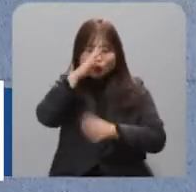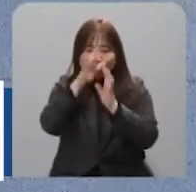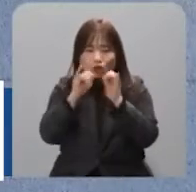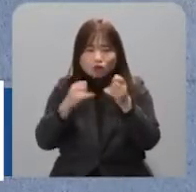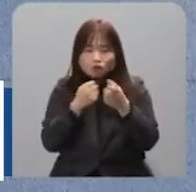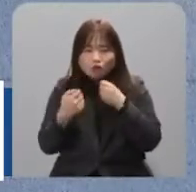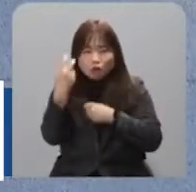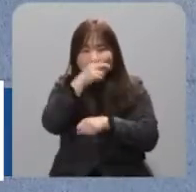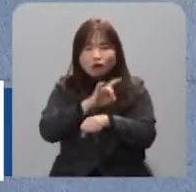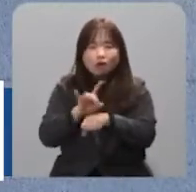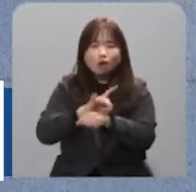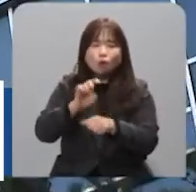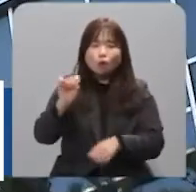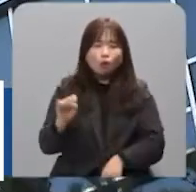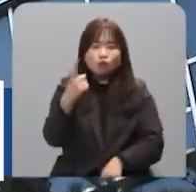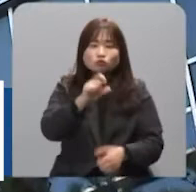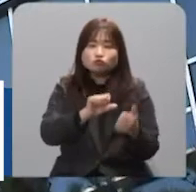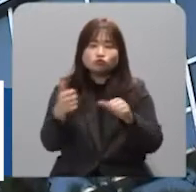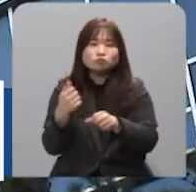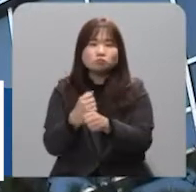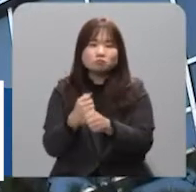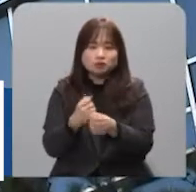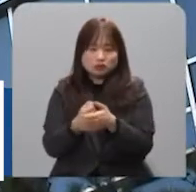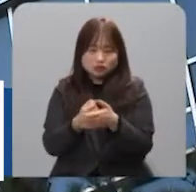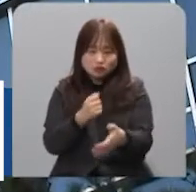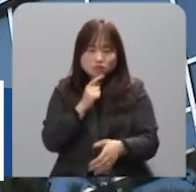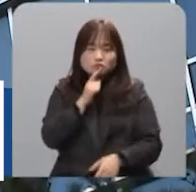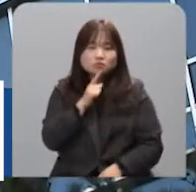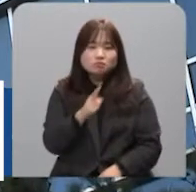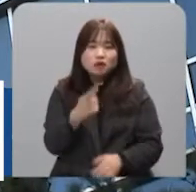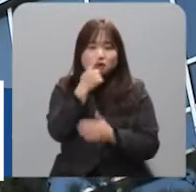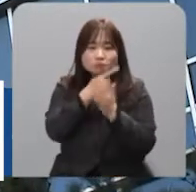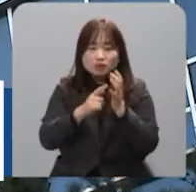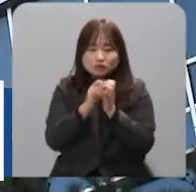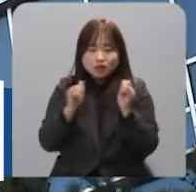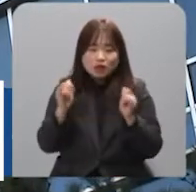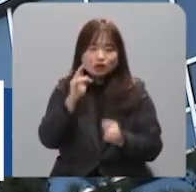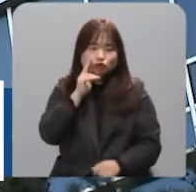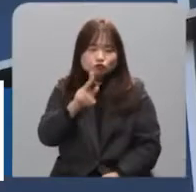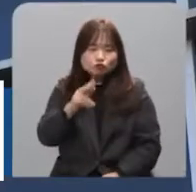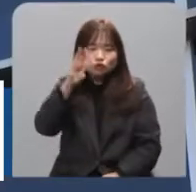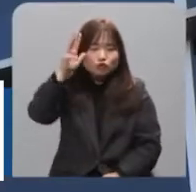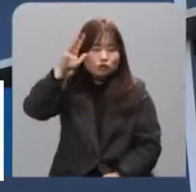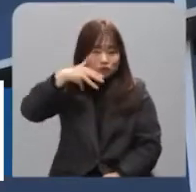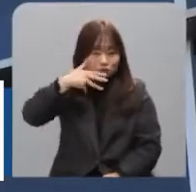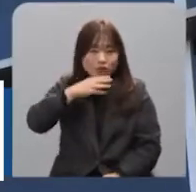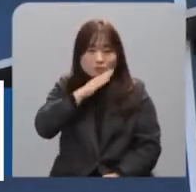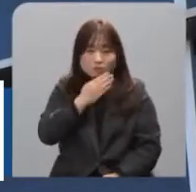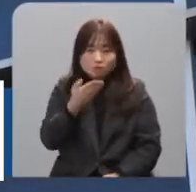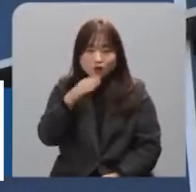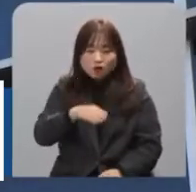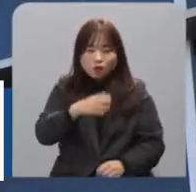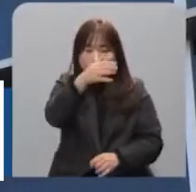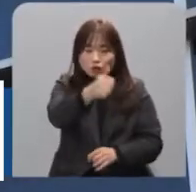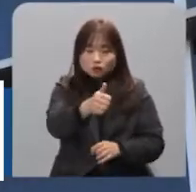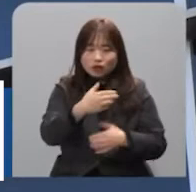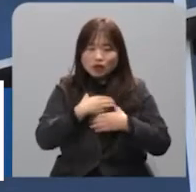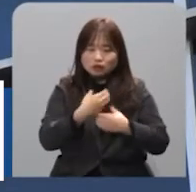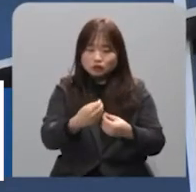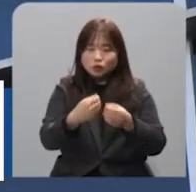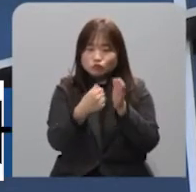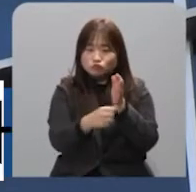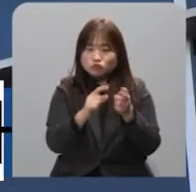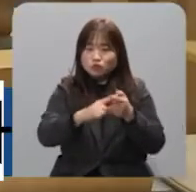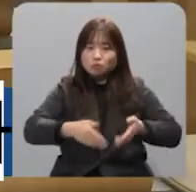숨지게 한 혐의로 재판에 넘겨졌습니다 재판부는 피해자가 중증 치매 환자 지만 원장은 안전 시설을 설치하지